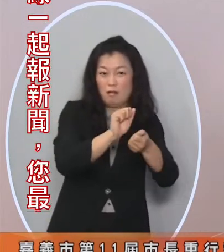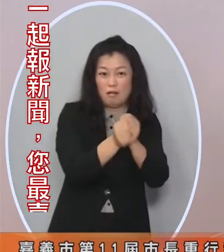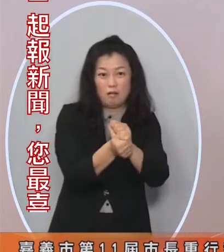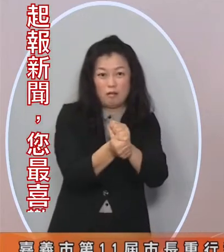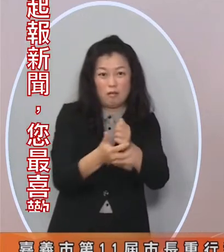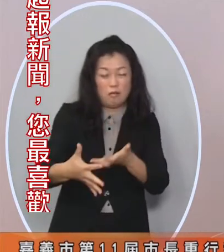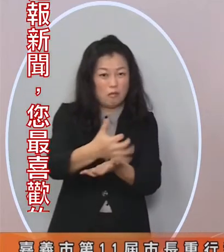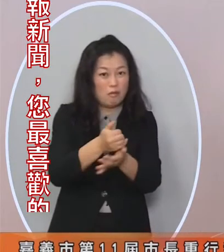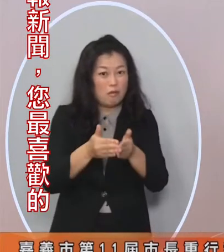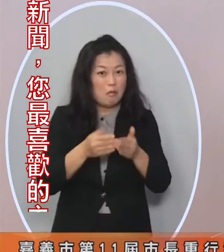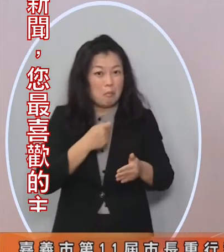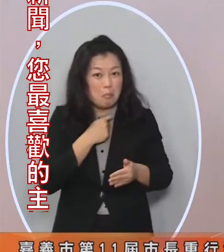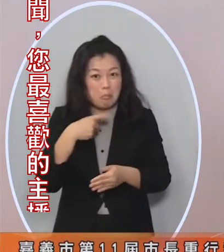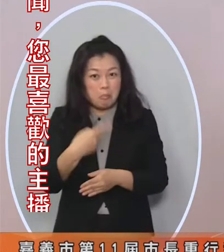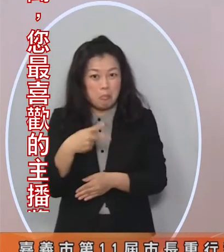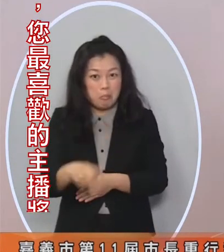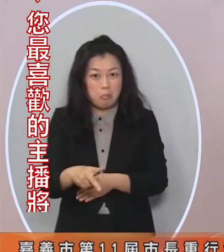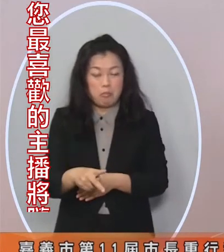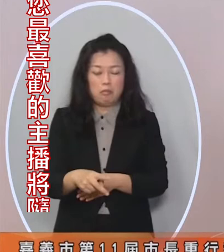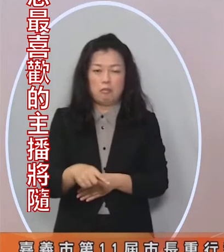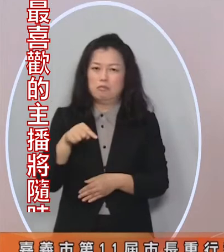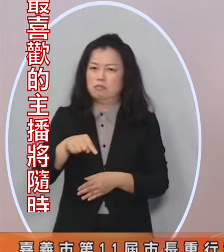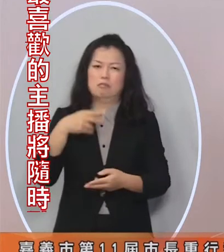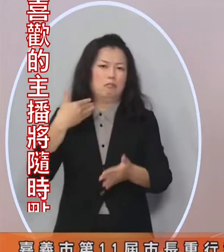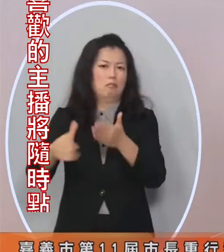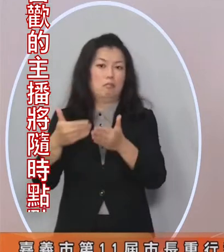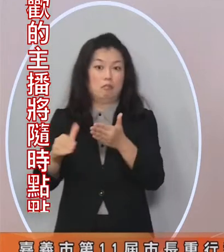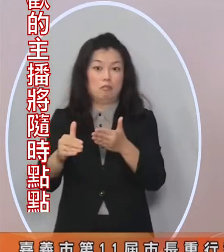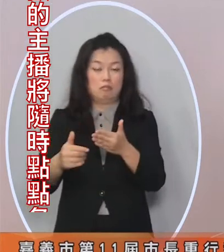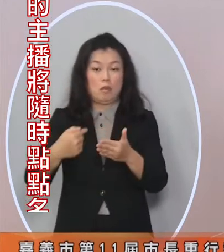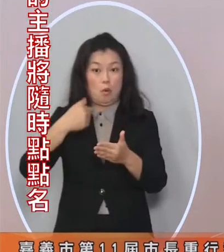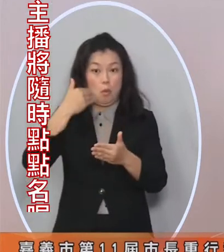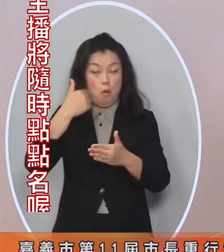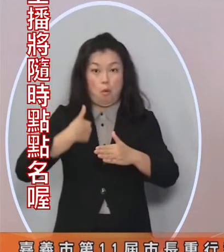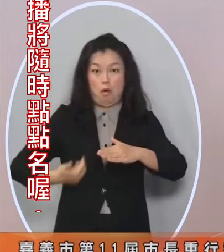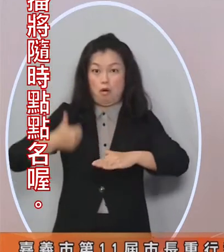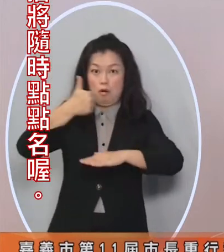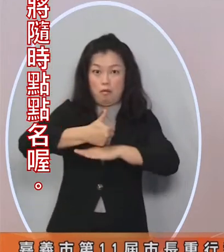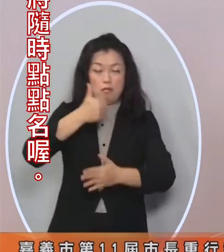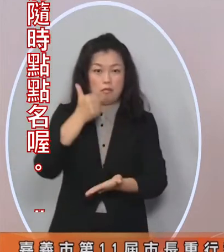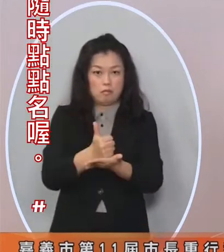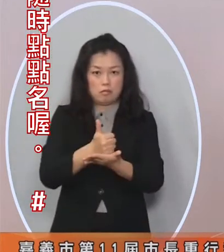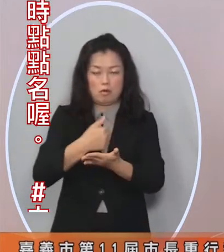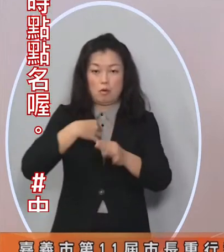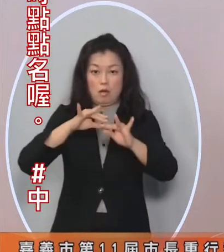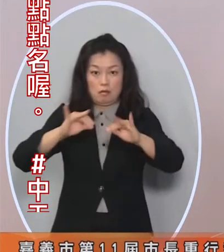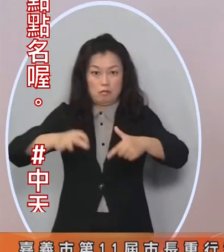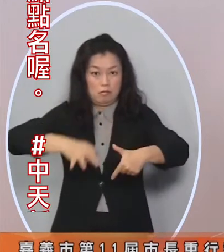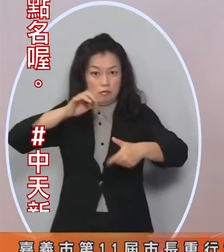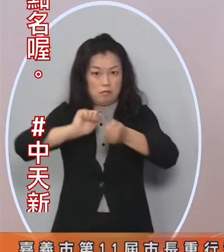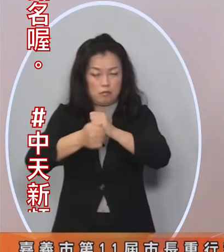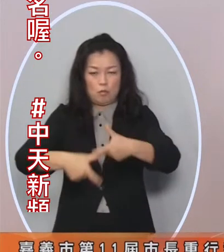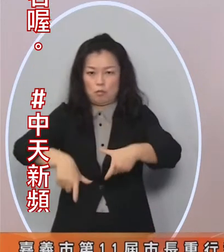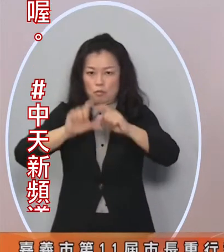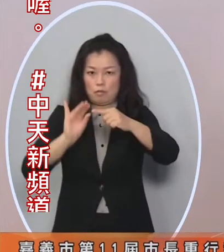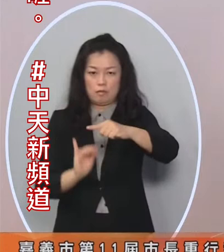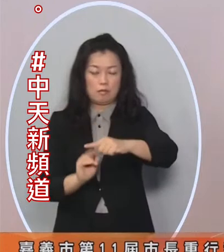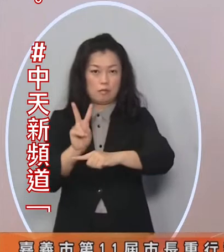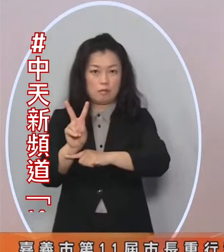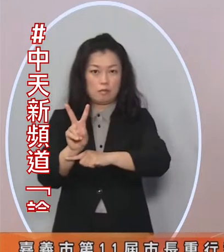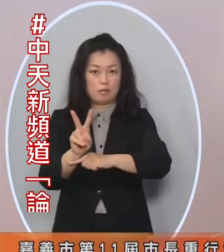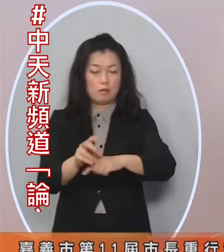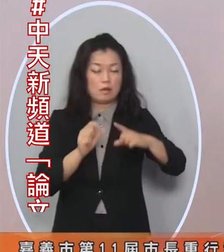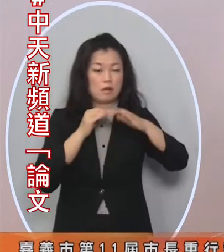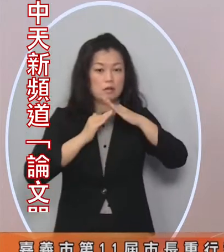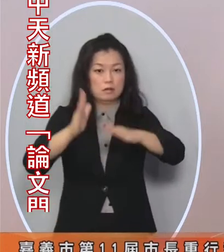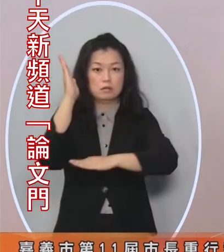市长后，必定将地价税恢复为原来的千分之二苛征。市政府公有土地、